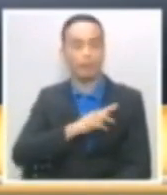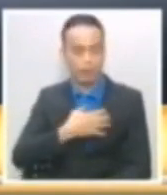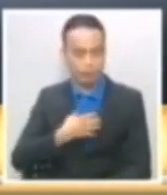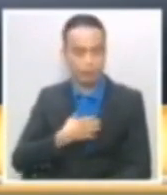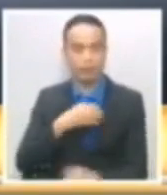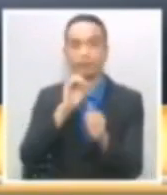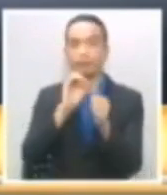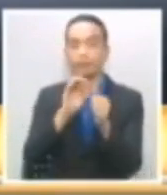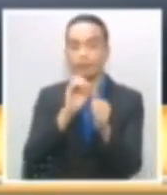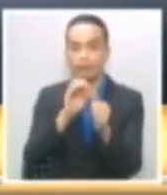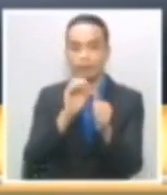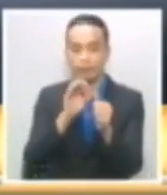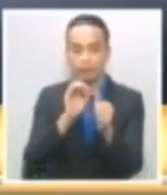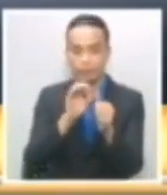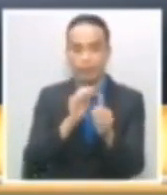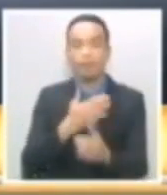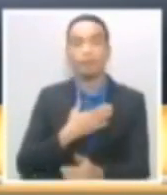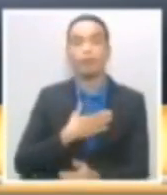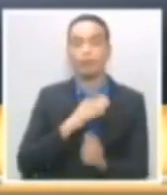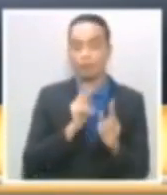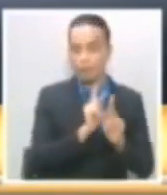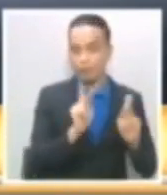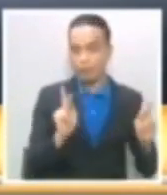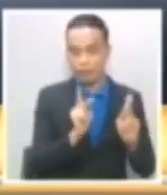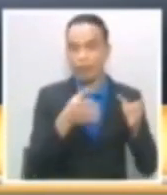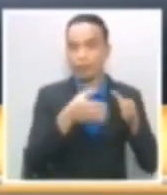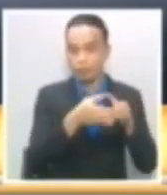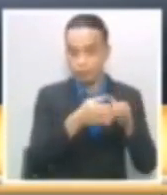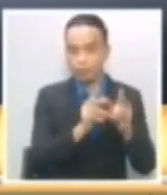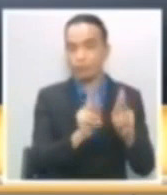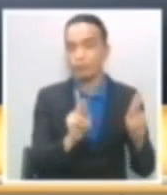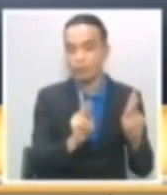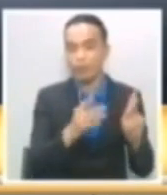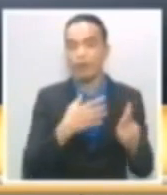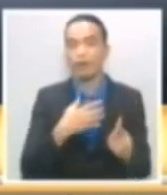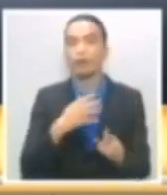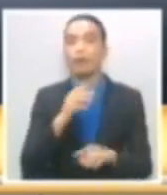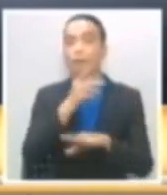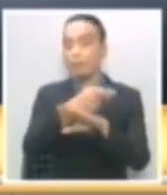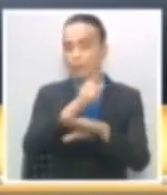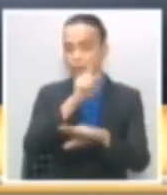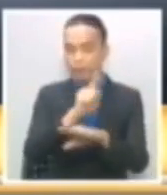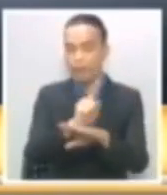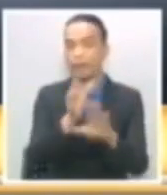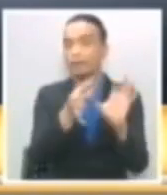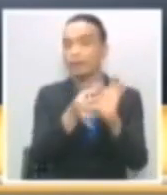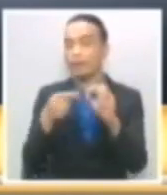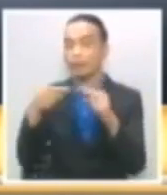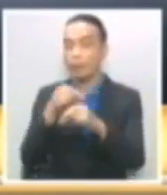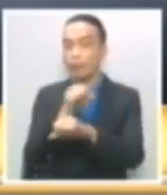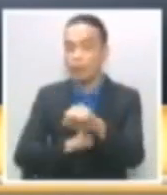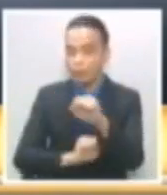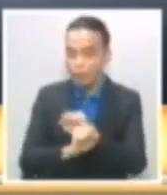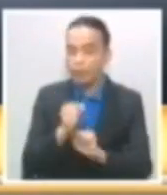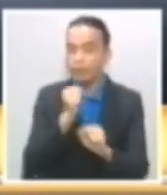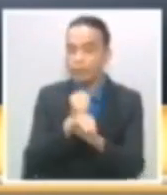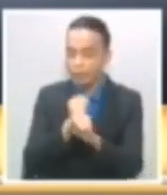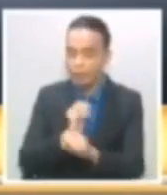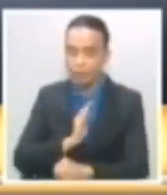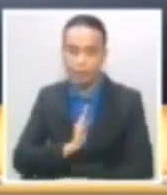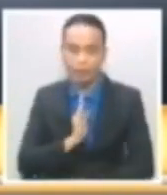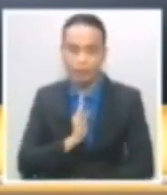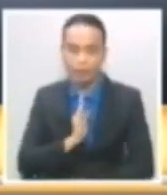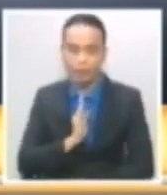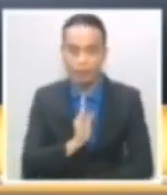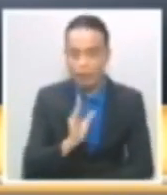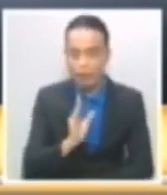ความคิดเห็นตรงนี้ในฐานะที่เป็นกรรมาธิการนะครับว่าทางท่านประธานนั้นในเรื่องของการปฏิบัติด้วยความเป็นกลางกับการเคร่ง